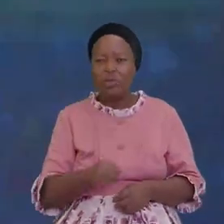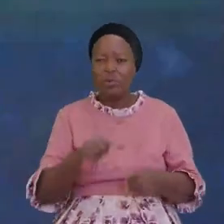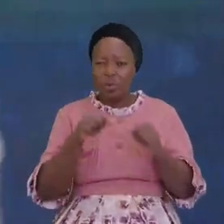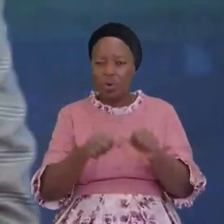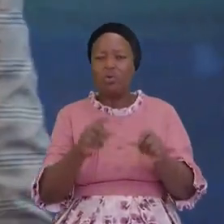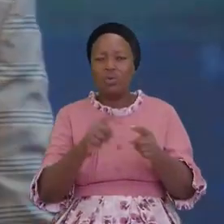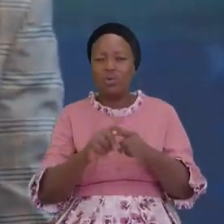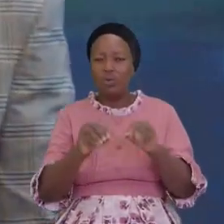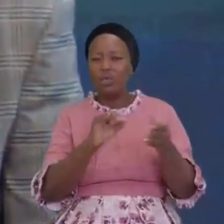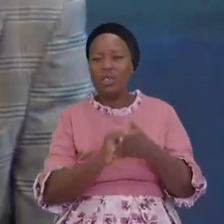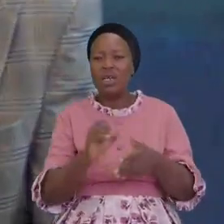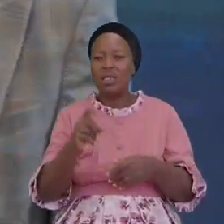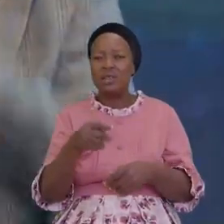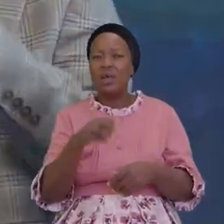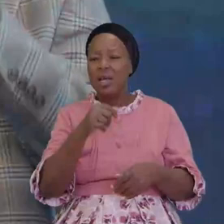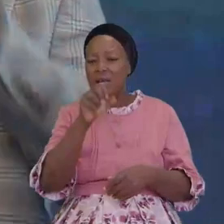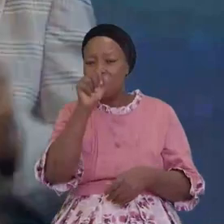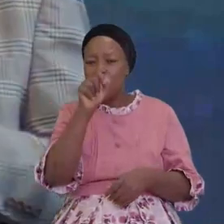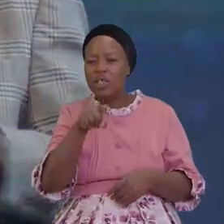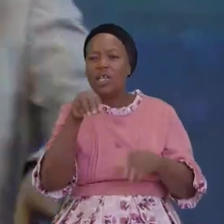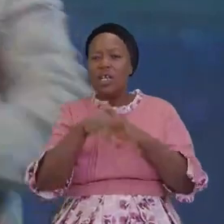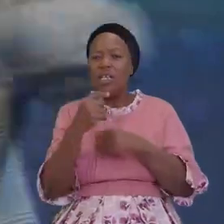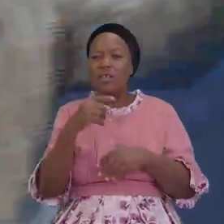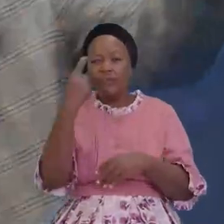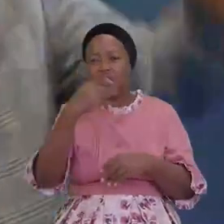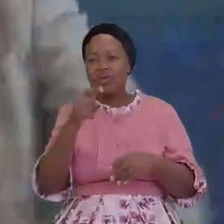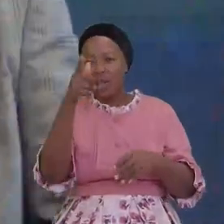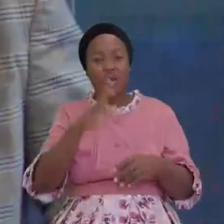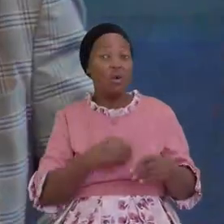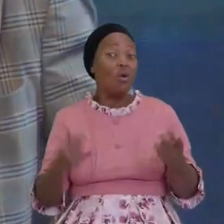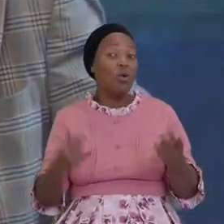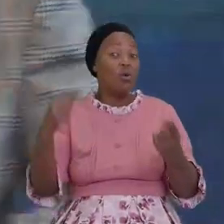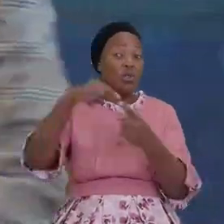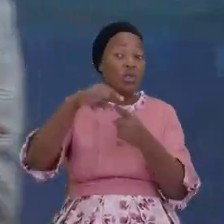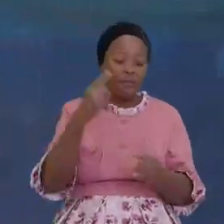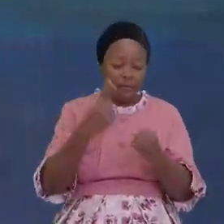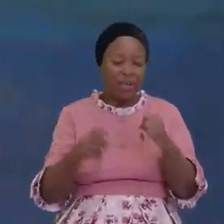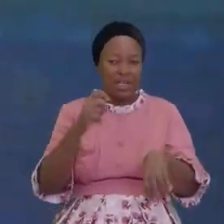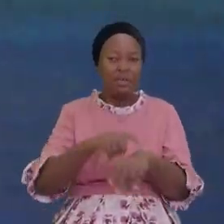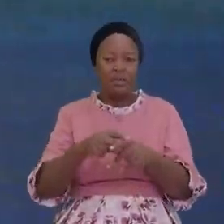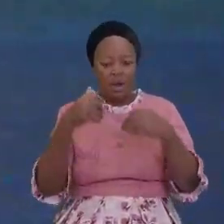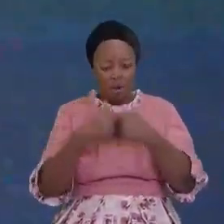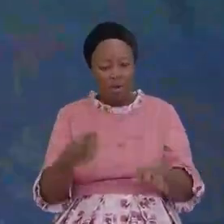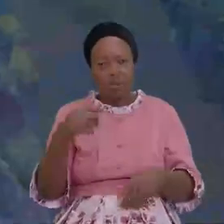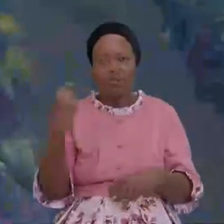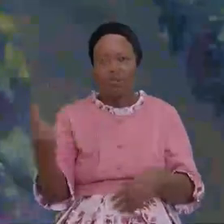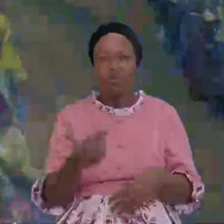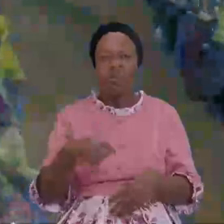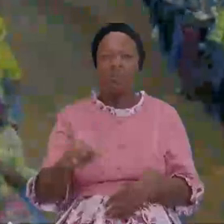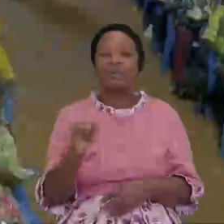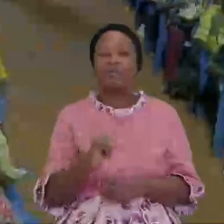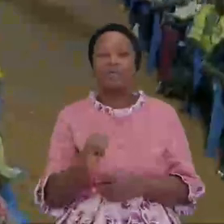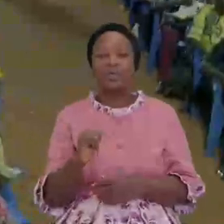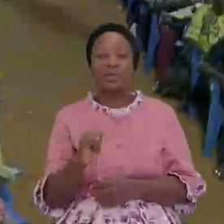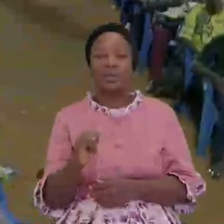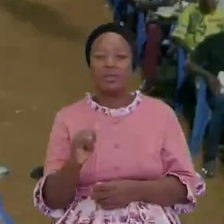n'as personne à condamner. Parce que tu as continué à cracher sur le visage de Dieu jusqu'à ton dernier souffle sur la terre,